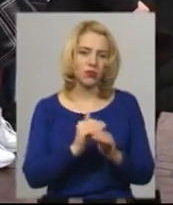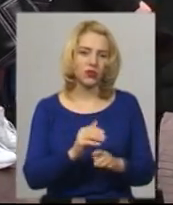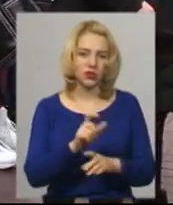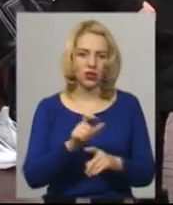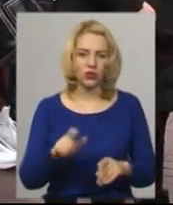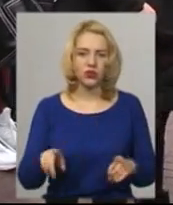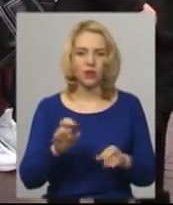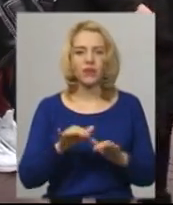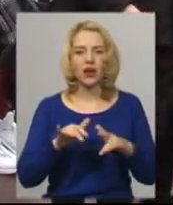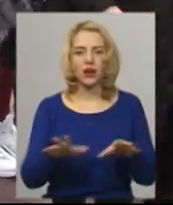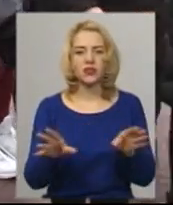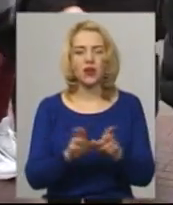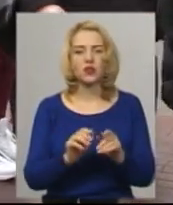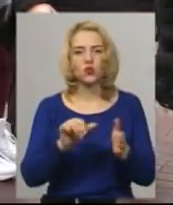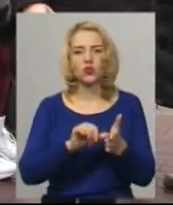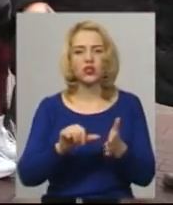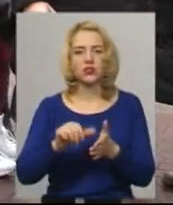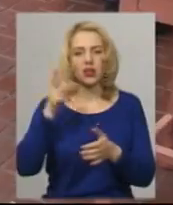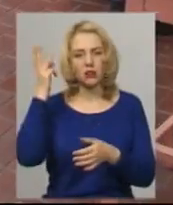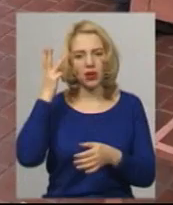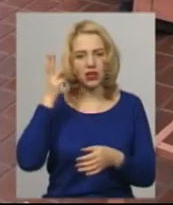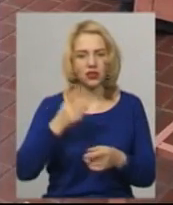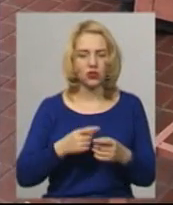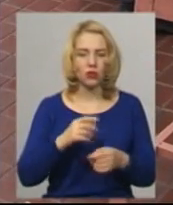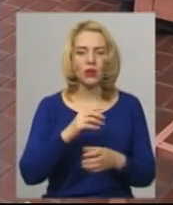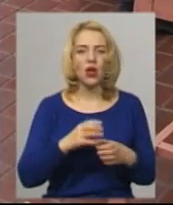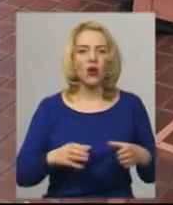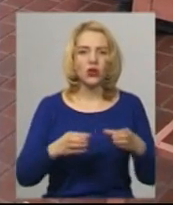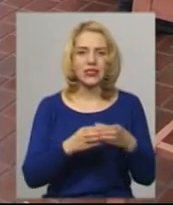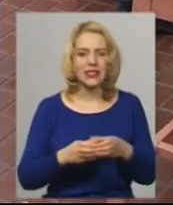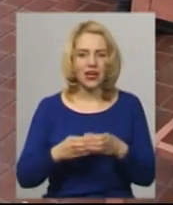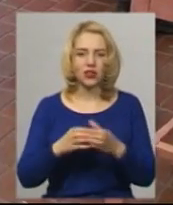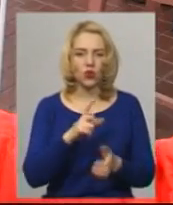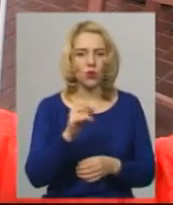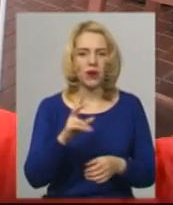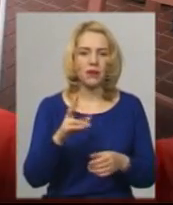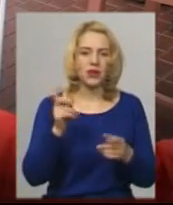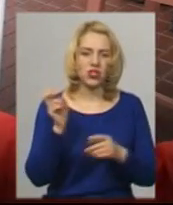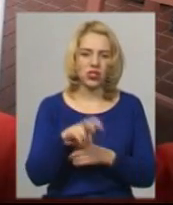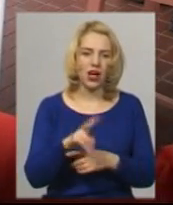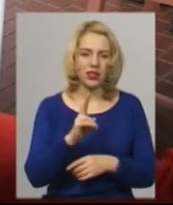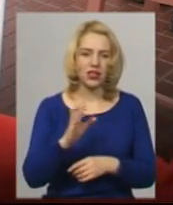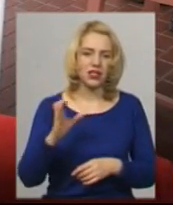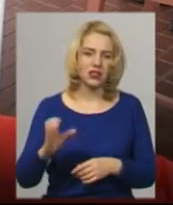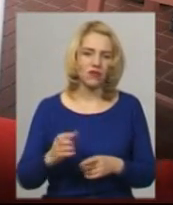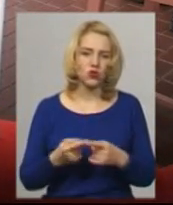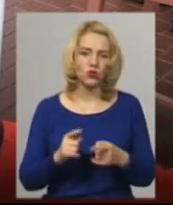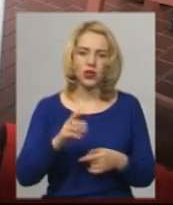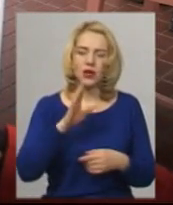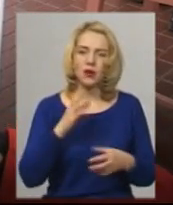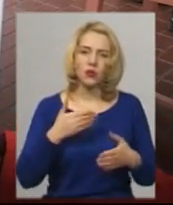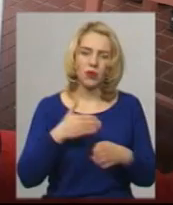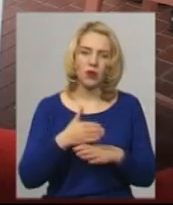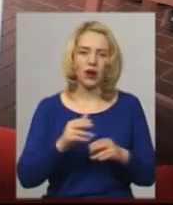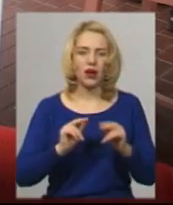На акцію разом з учасниками Хмельницького осередку ХОМА, який співпрацює з поліцією, прийшла Катерина Савчук. Ми сьогодні допомагаємо працівникам